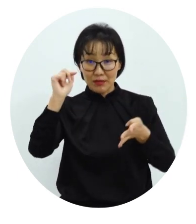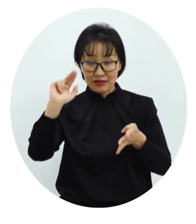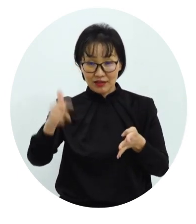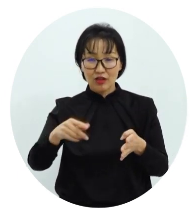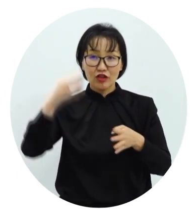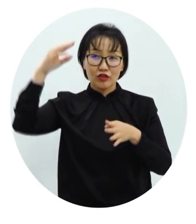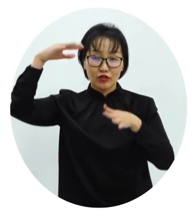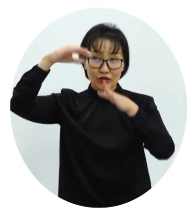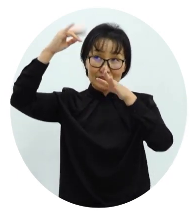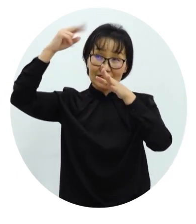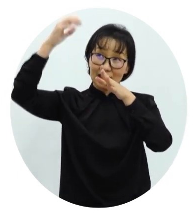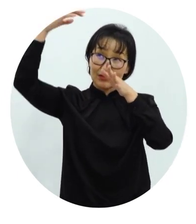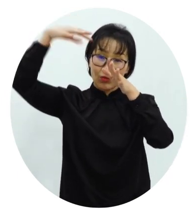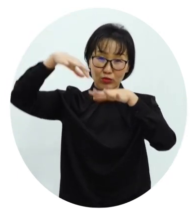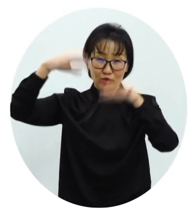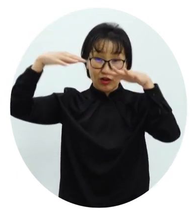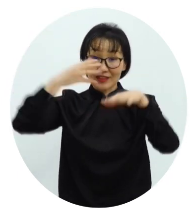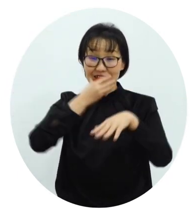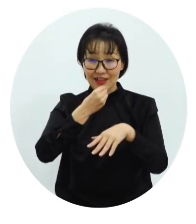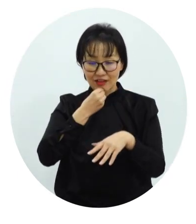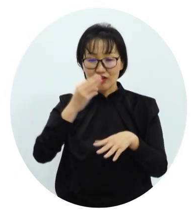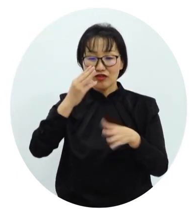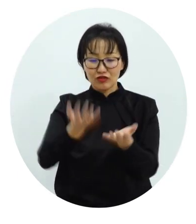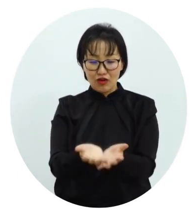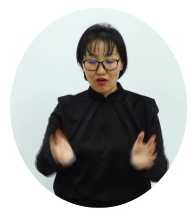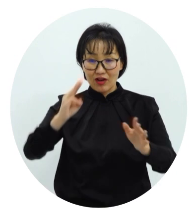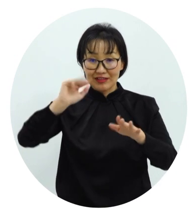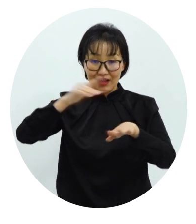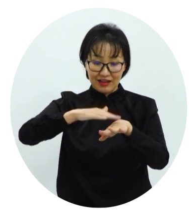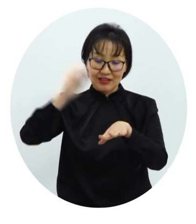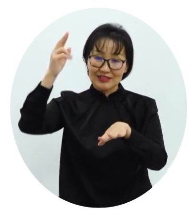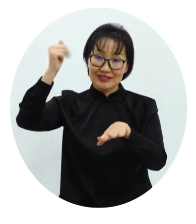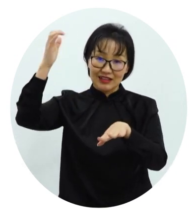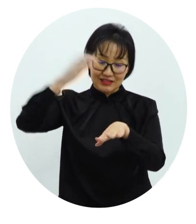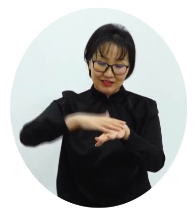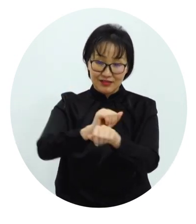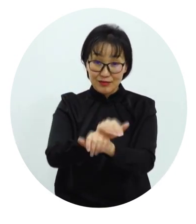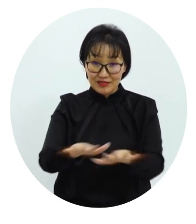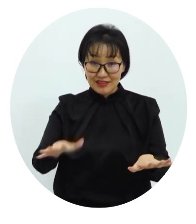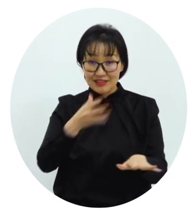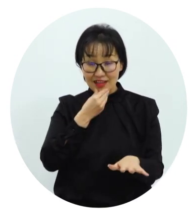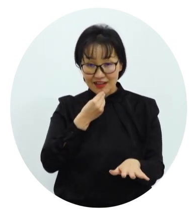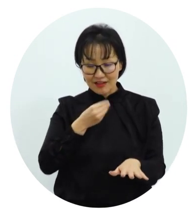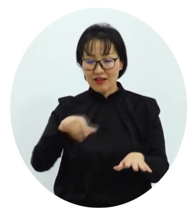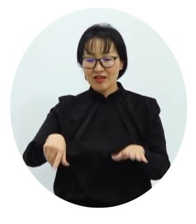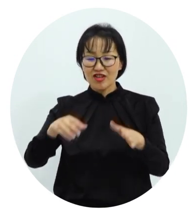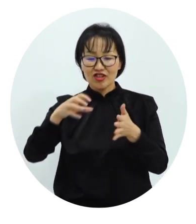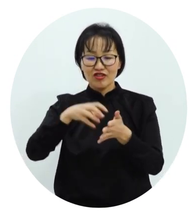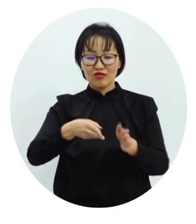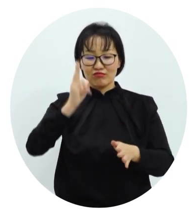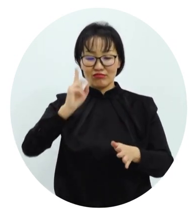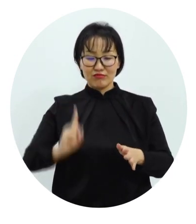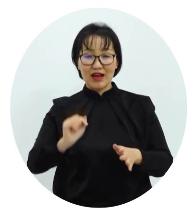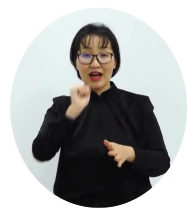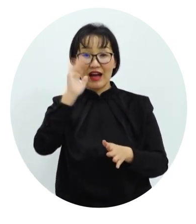Тооноор цас будран орох сайхан, тогооны таган дээр унаад хайлах сайхан, гэрийн хоймөрт аав суухан